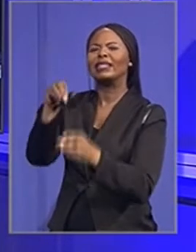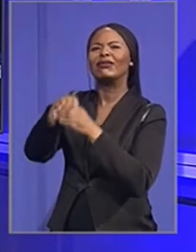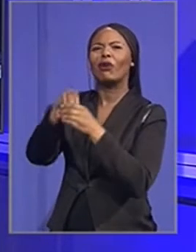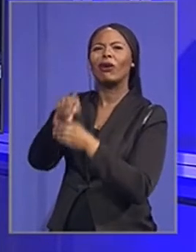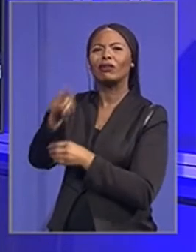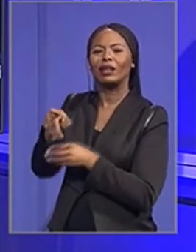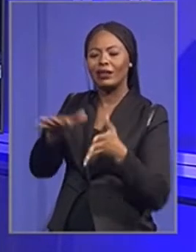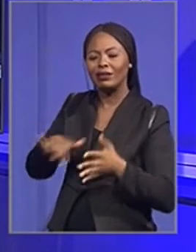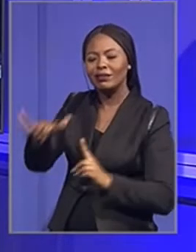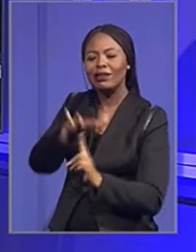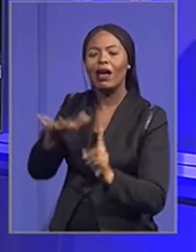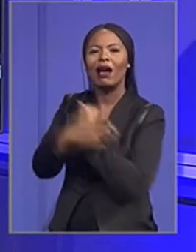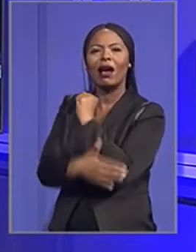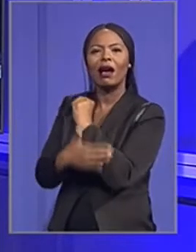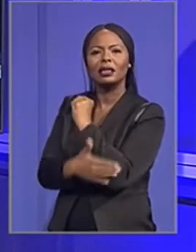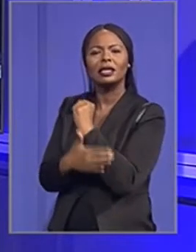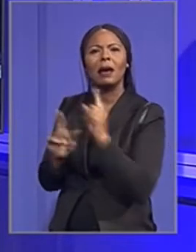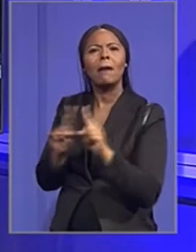ha o sheba ka lihlo la hao